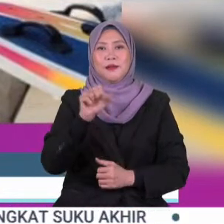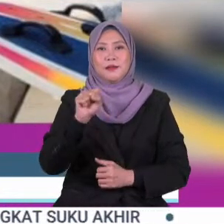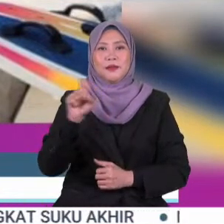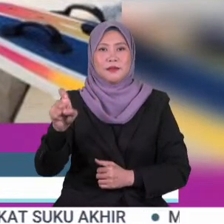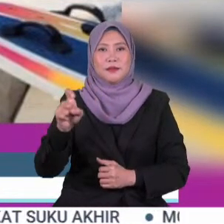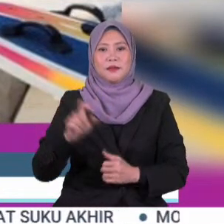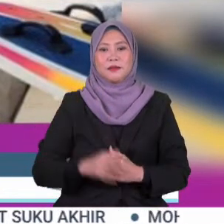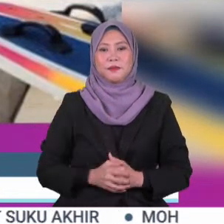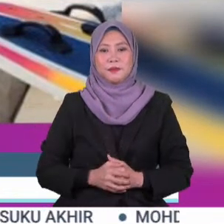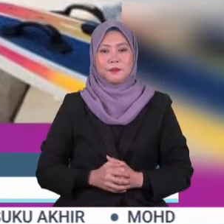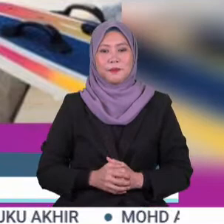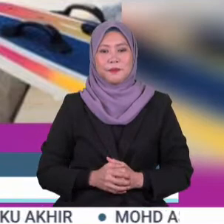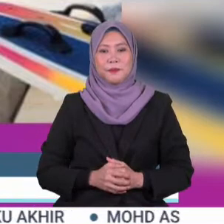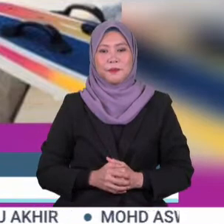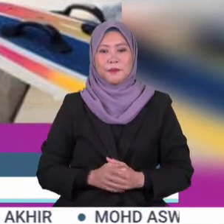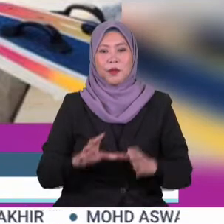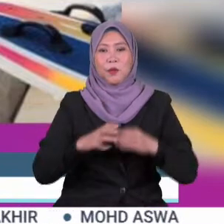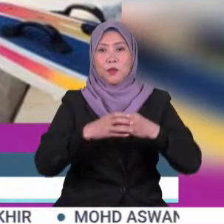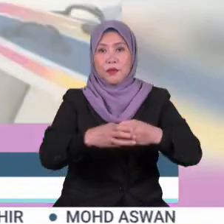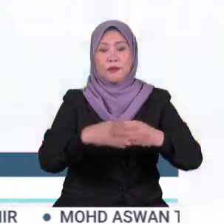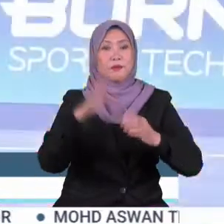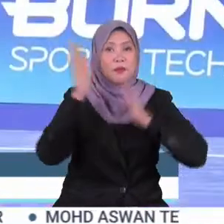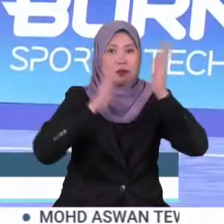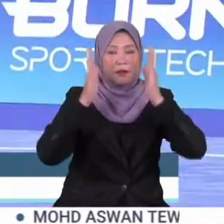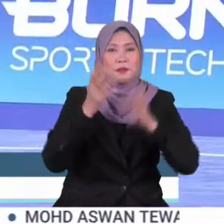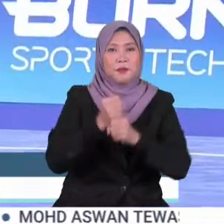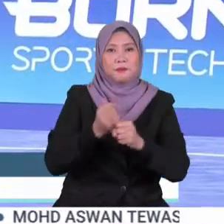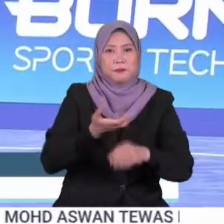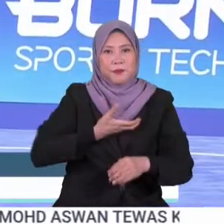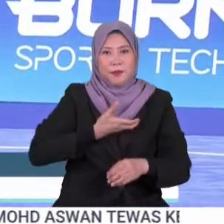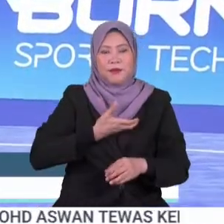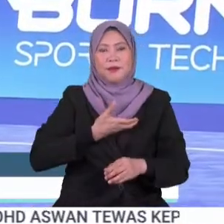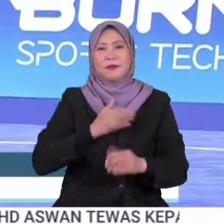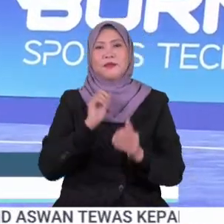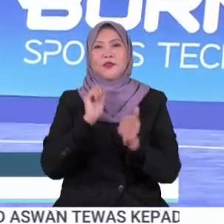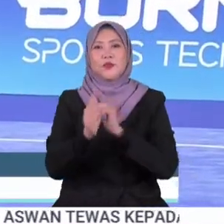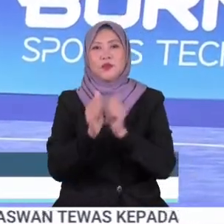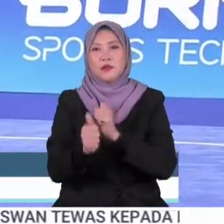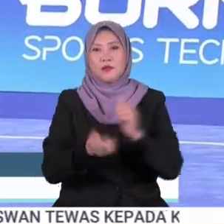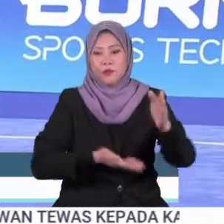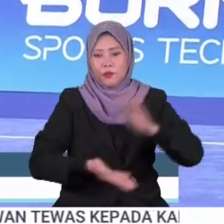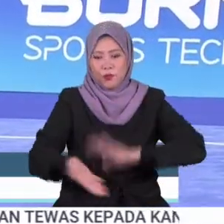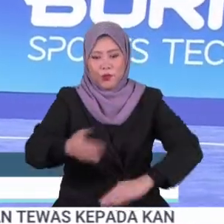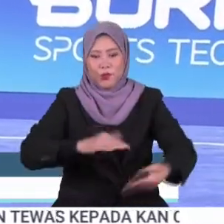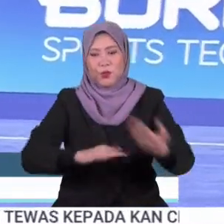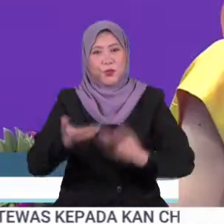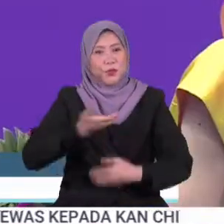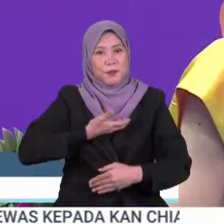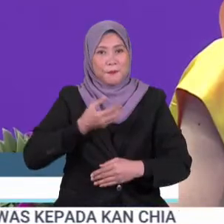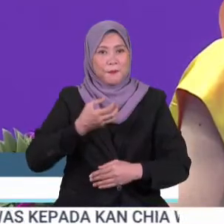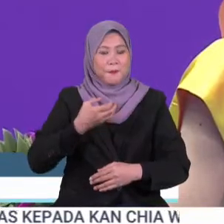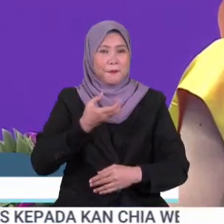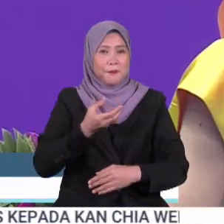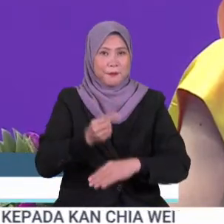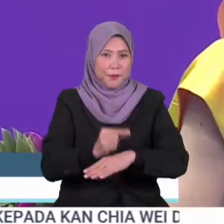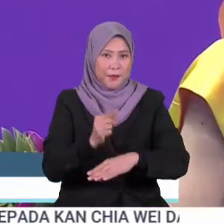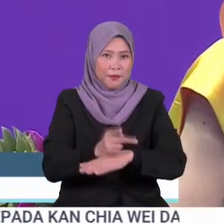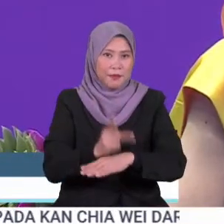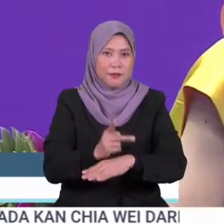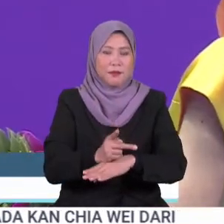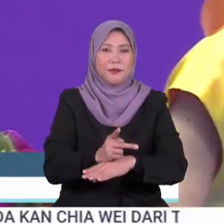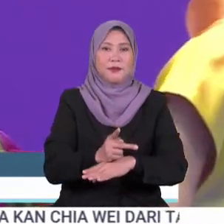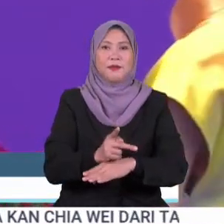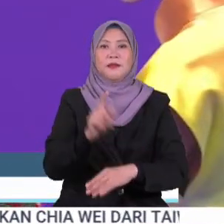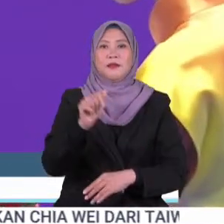RSX. Kontingen negara terus menuai pingat apabila giliran sukan wushu menghadiahkan pingat perak pertama menerusi Tan Chiang